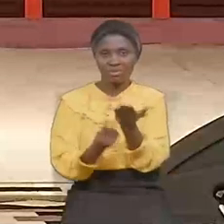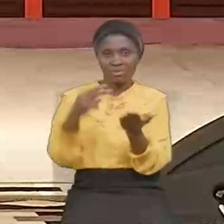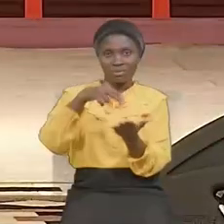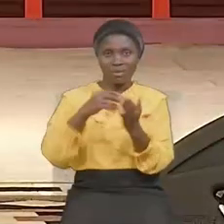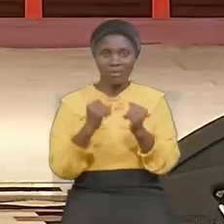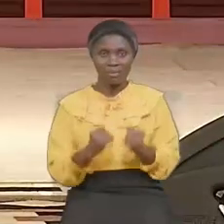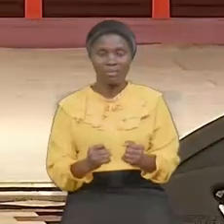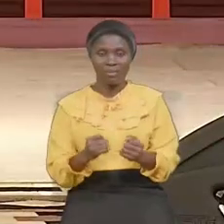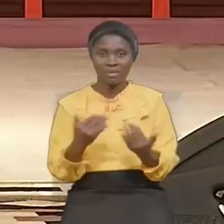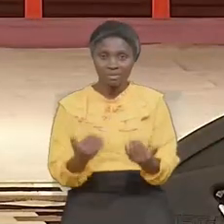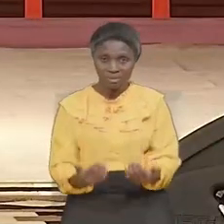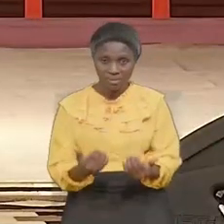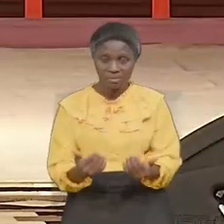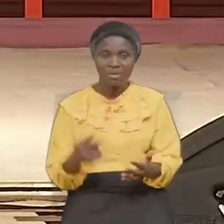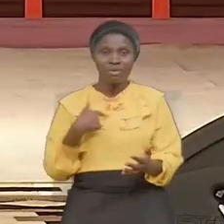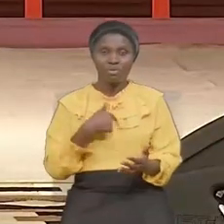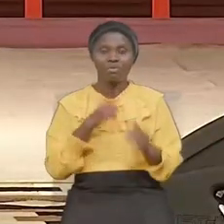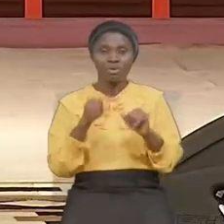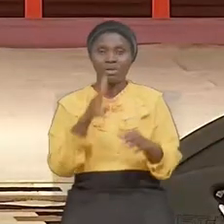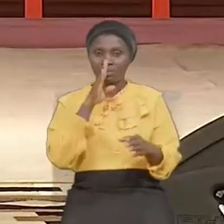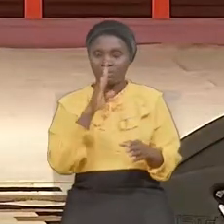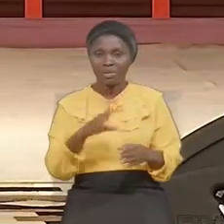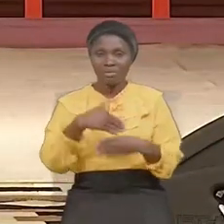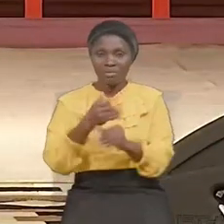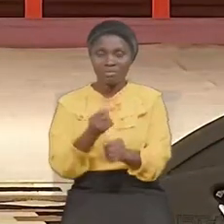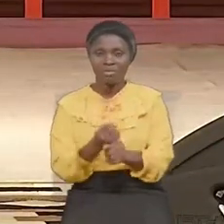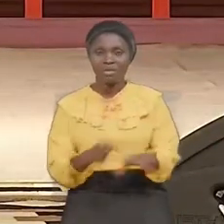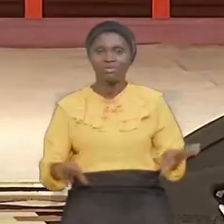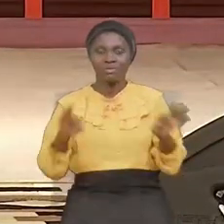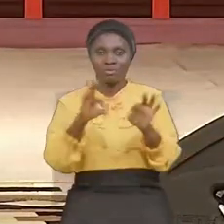résurrection. Maintenant, nous pouvons être rendus dignes.